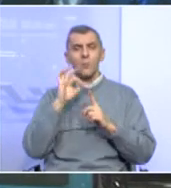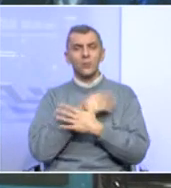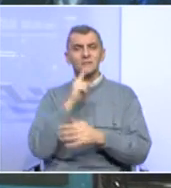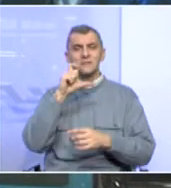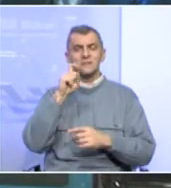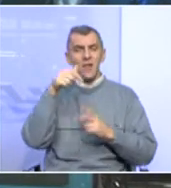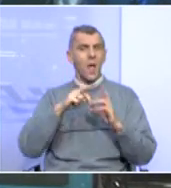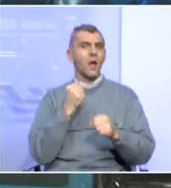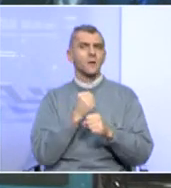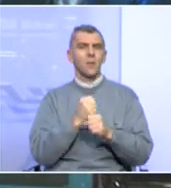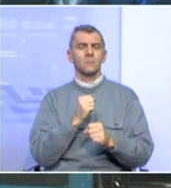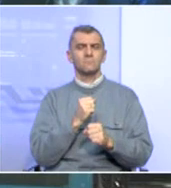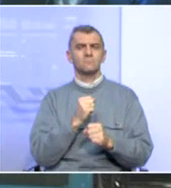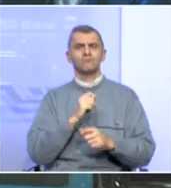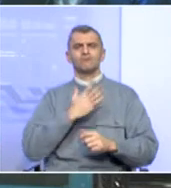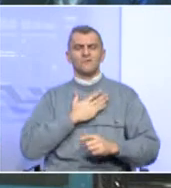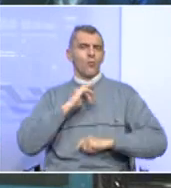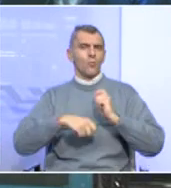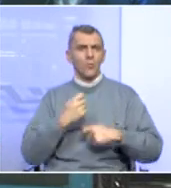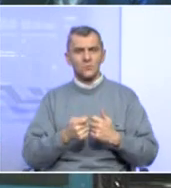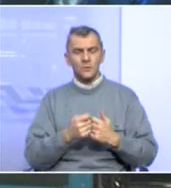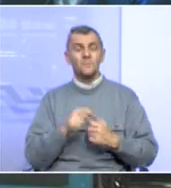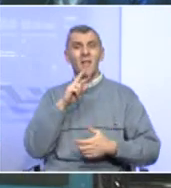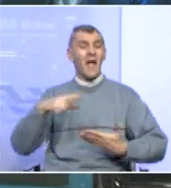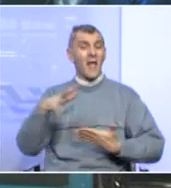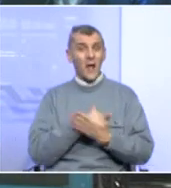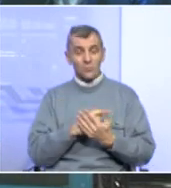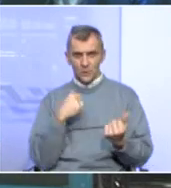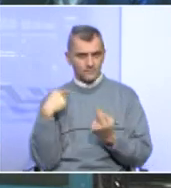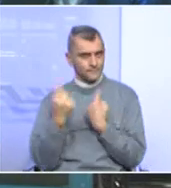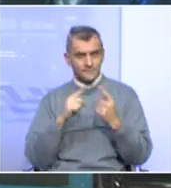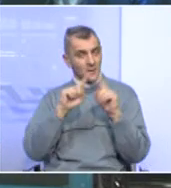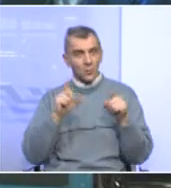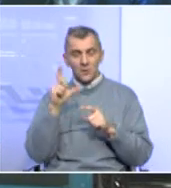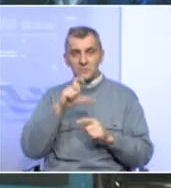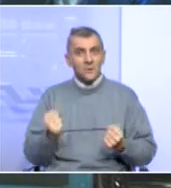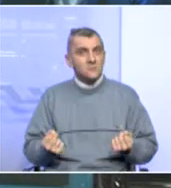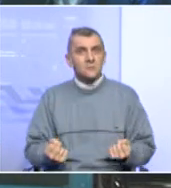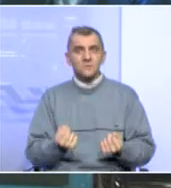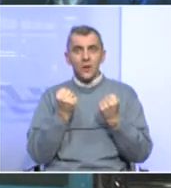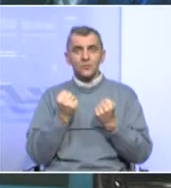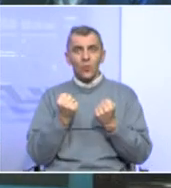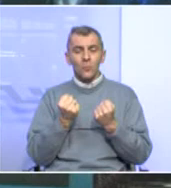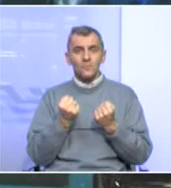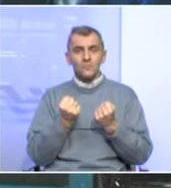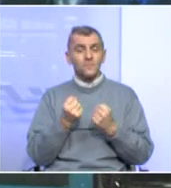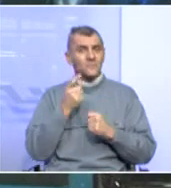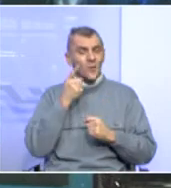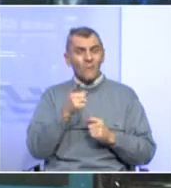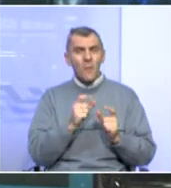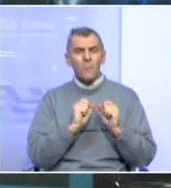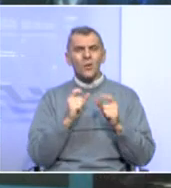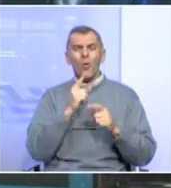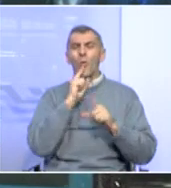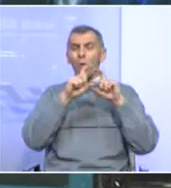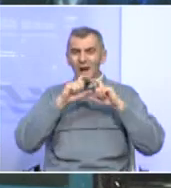da je u stanje ekonomski do te mjere teško u RS-u da više ni te poruke ko je